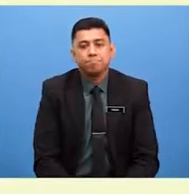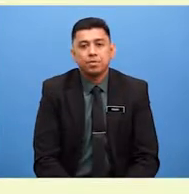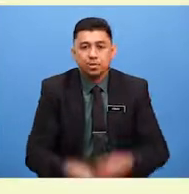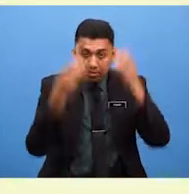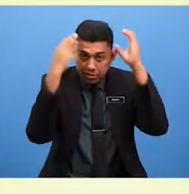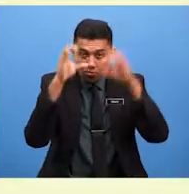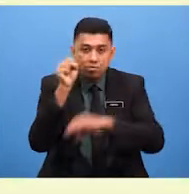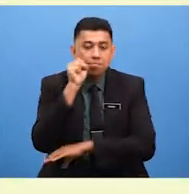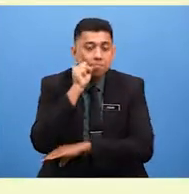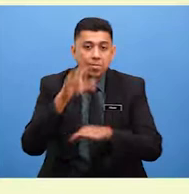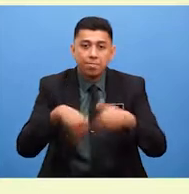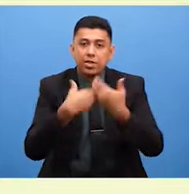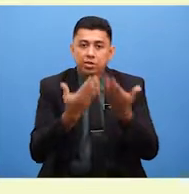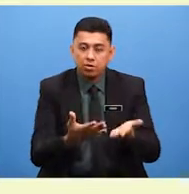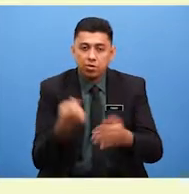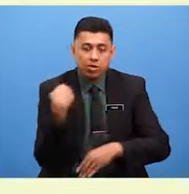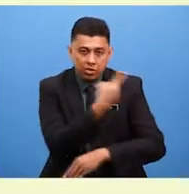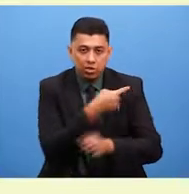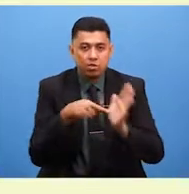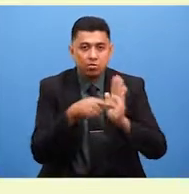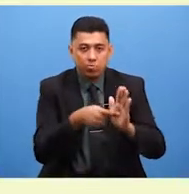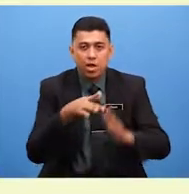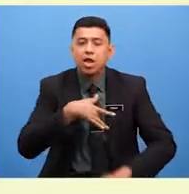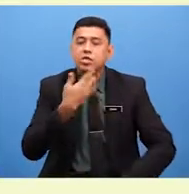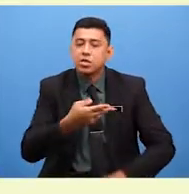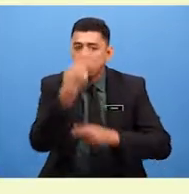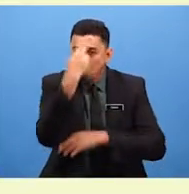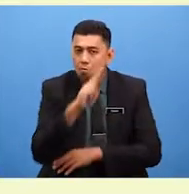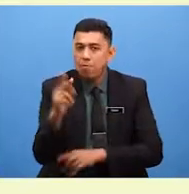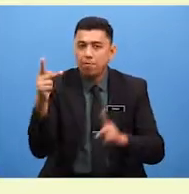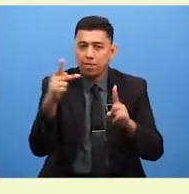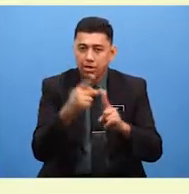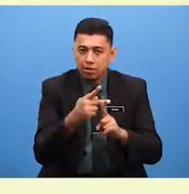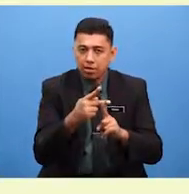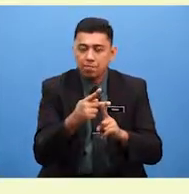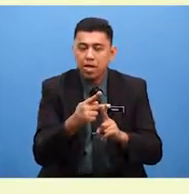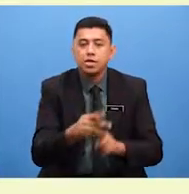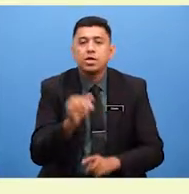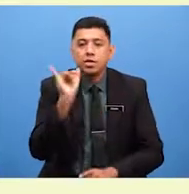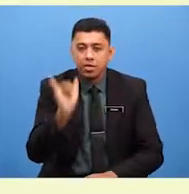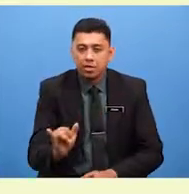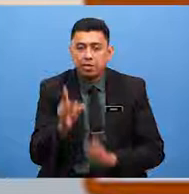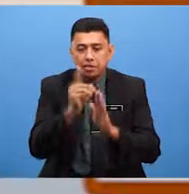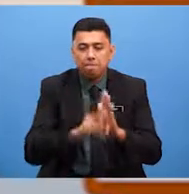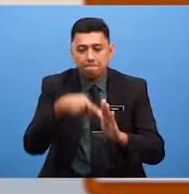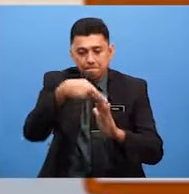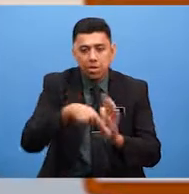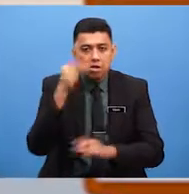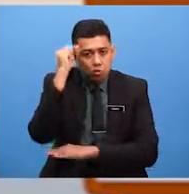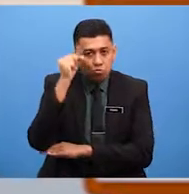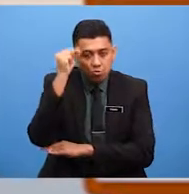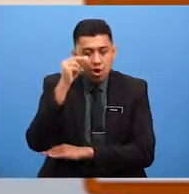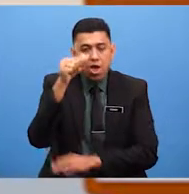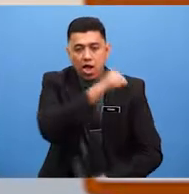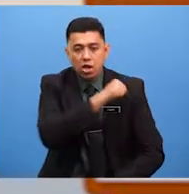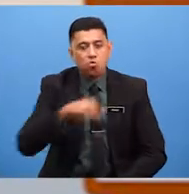Cikgu Siva, bagaimanakah kita tunjukkan rasa hormat kita kepada Yang di-Pertuan Agong? Bagus